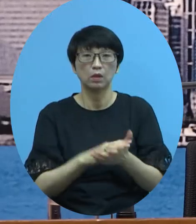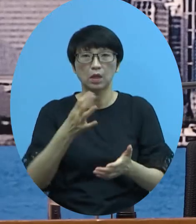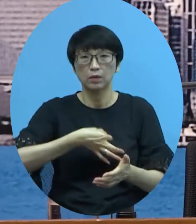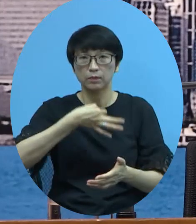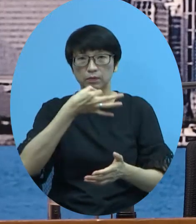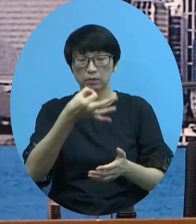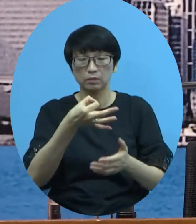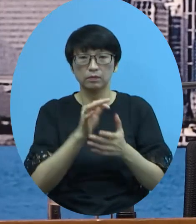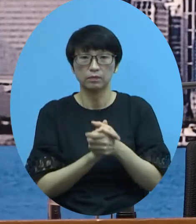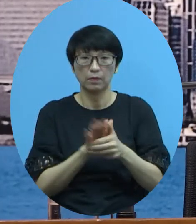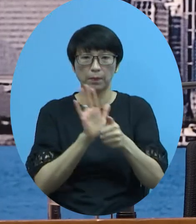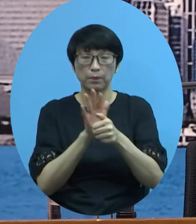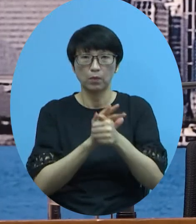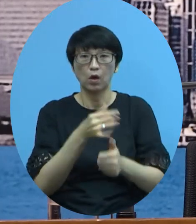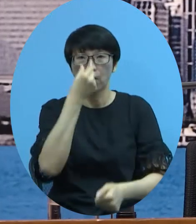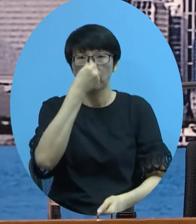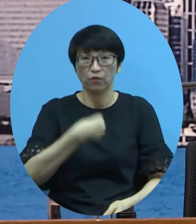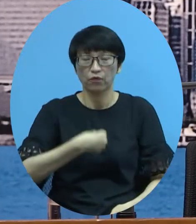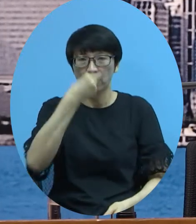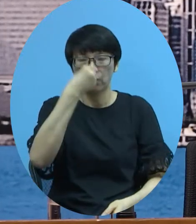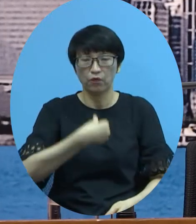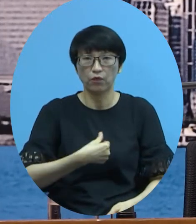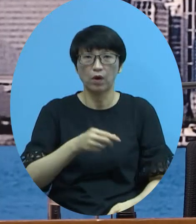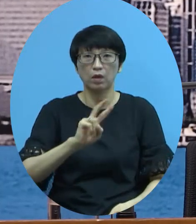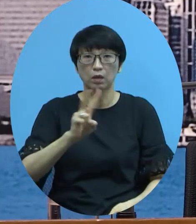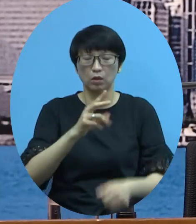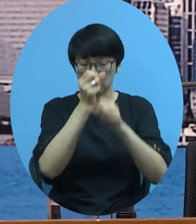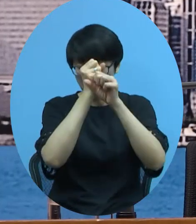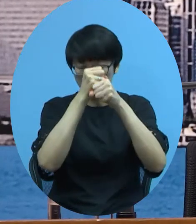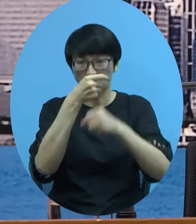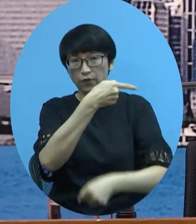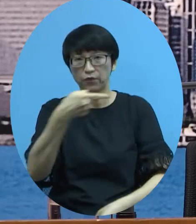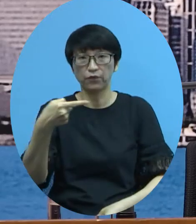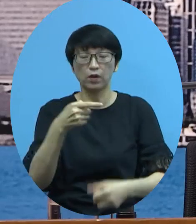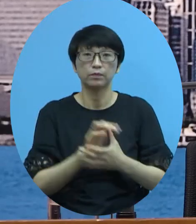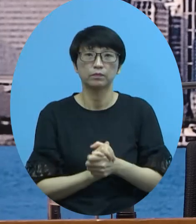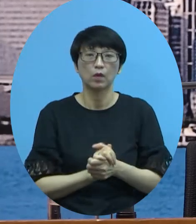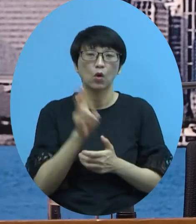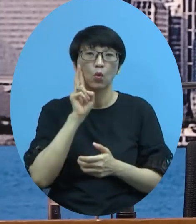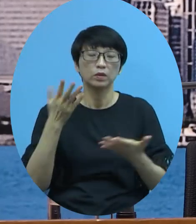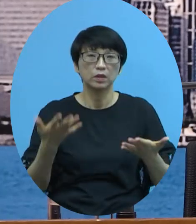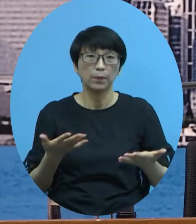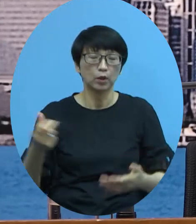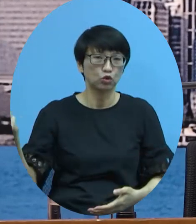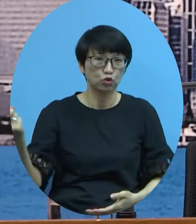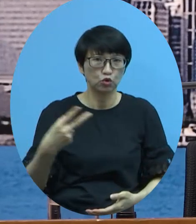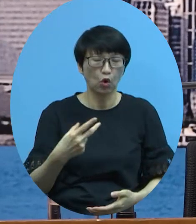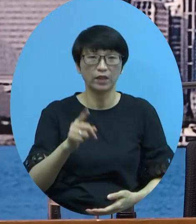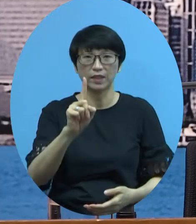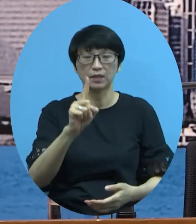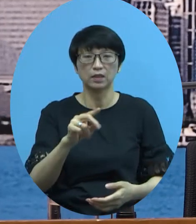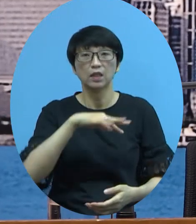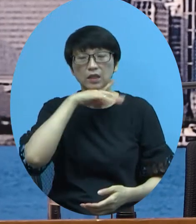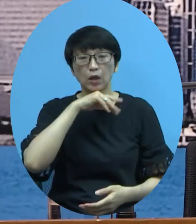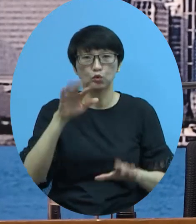唔係心喉啦，即係呼吸道樣本咧，都係陰性嘅。咁好似今日都會再做多一個咧，咁如果全部